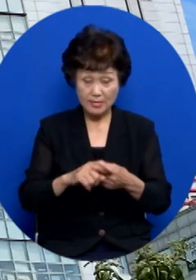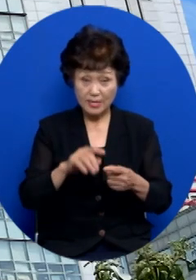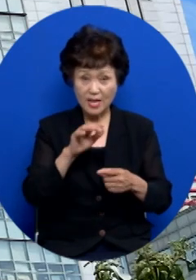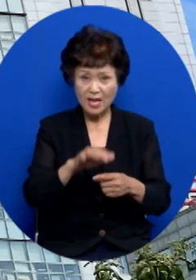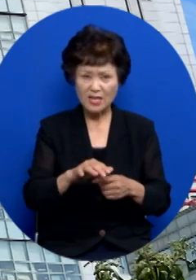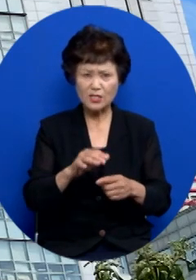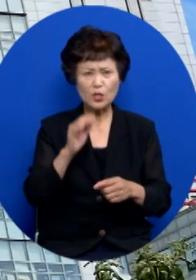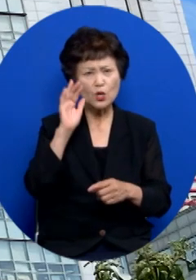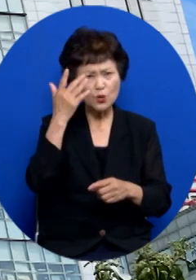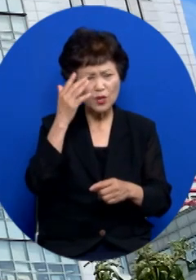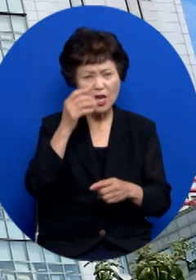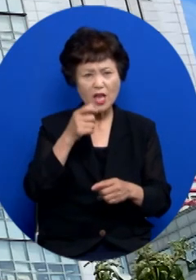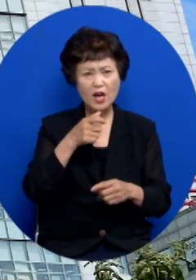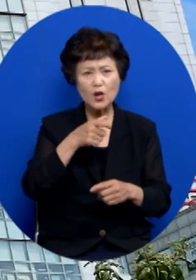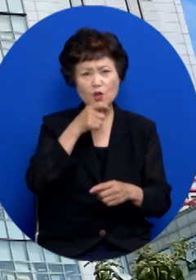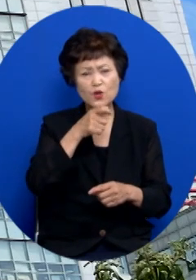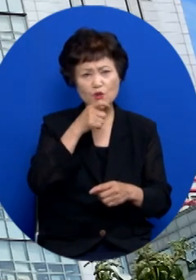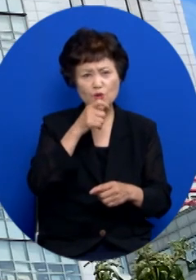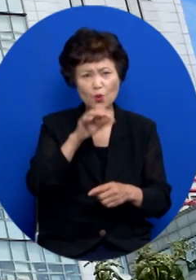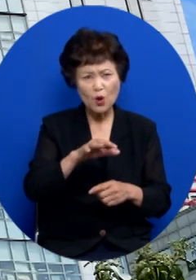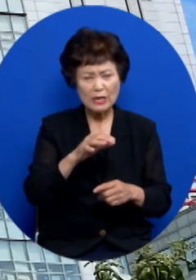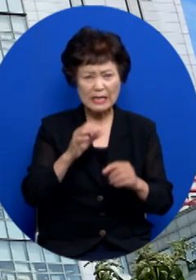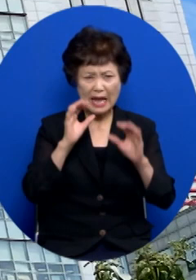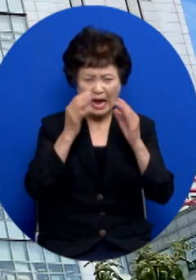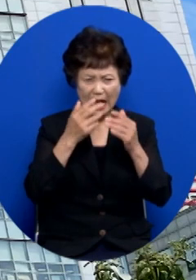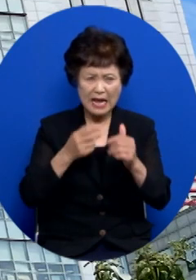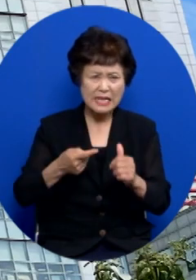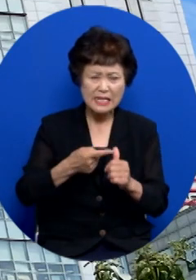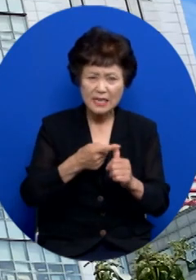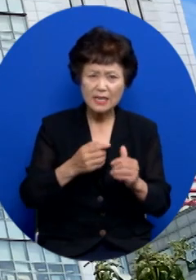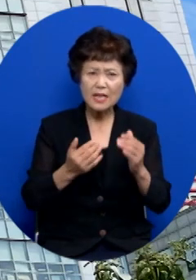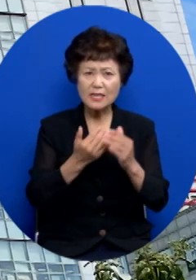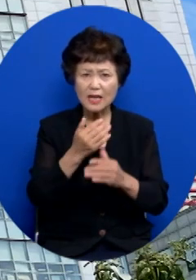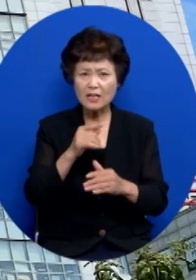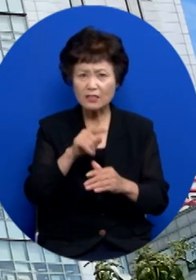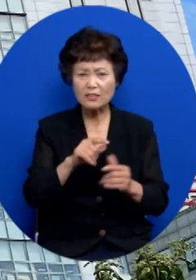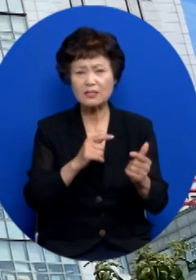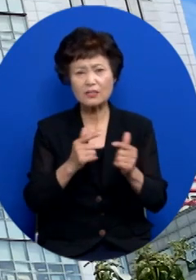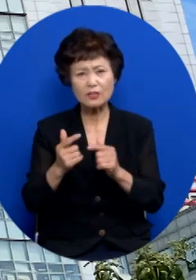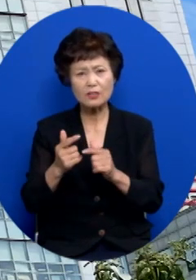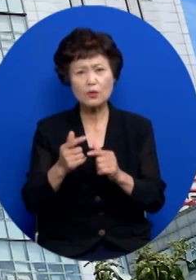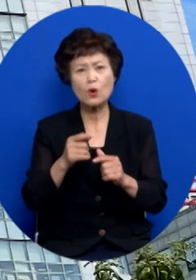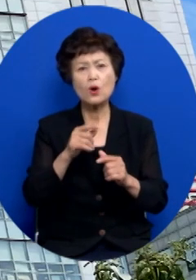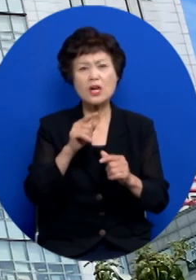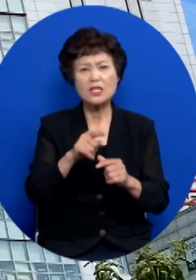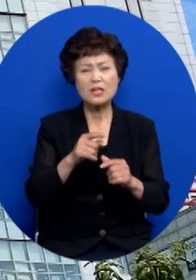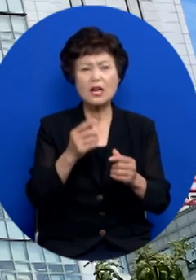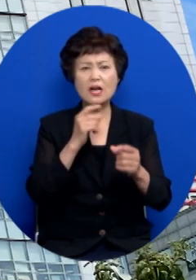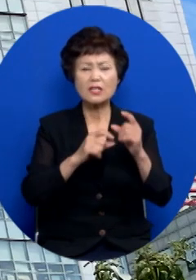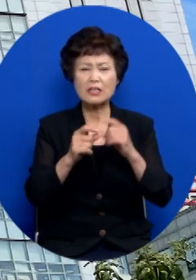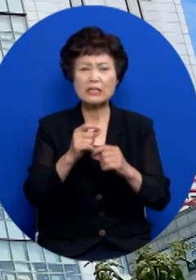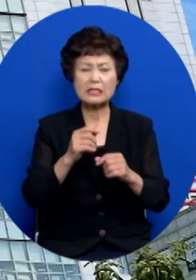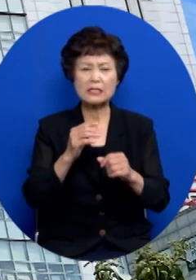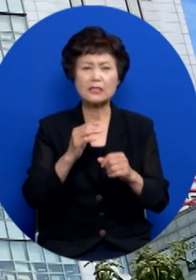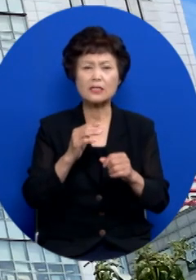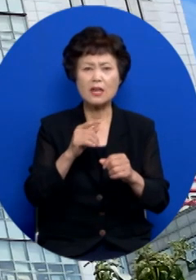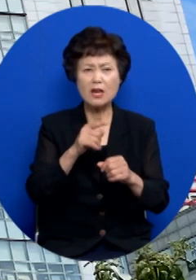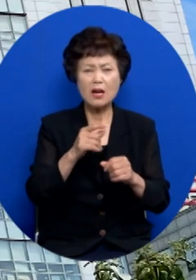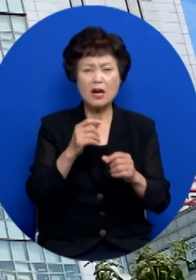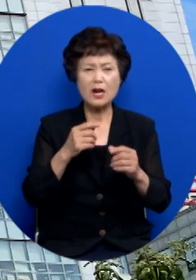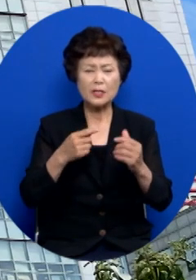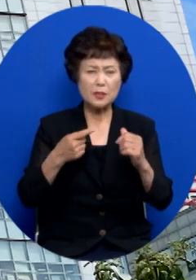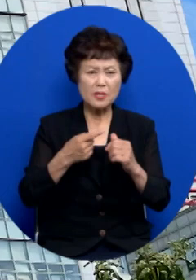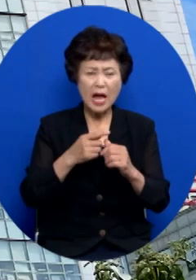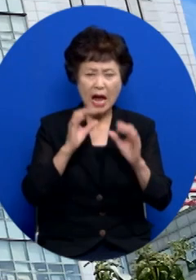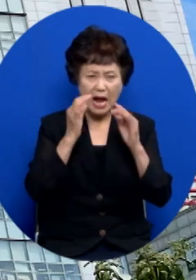영아 살해 사건 이후로 국민적 관심을 받는 보호출산법의 조속한 통과로 더는 무고한 희생이 발생되지 않도록 국회에서